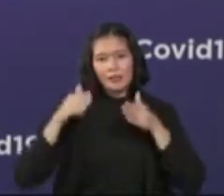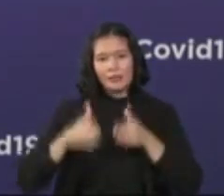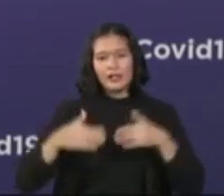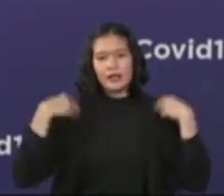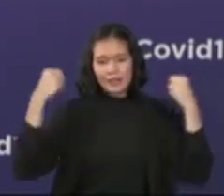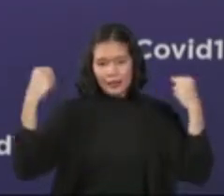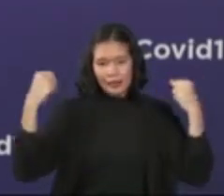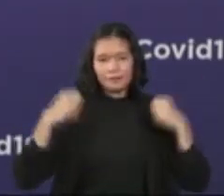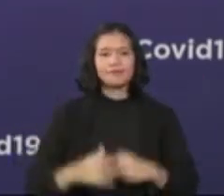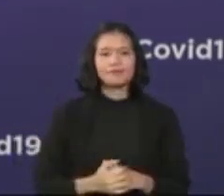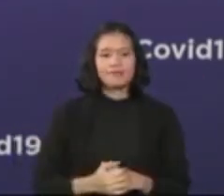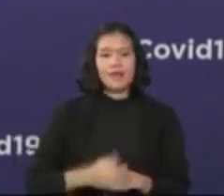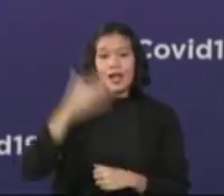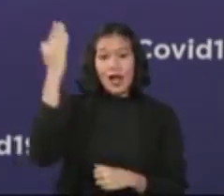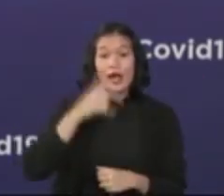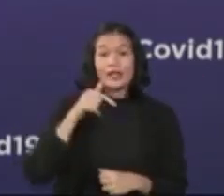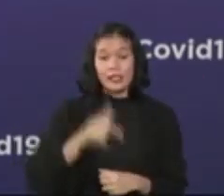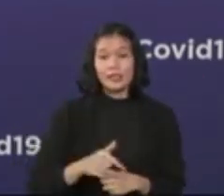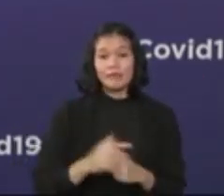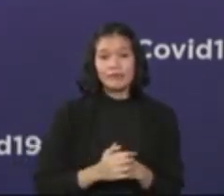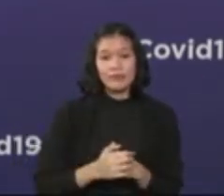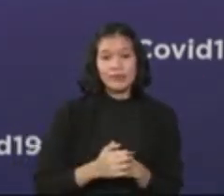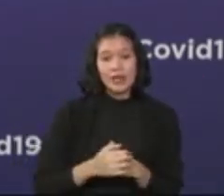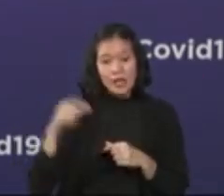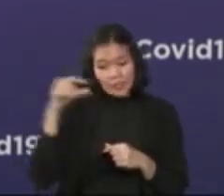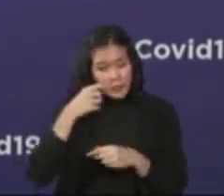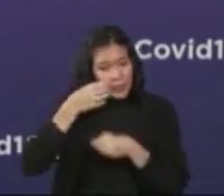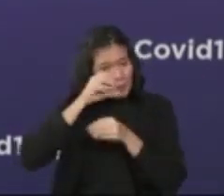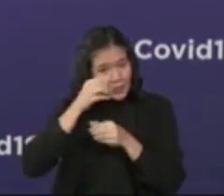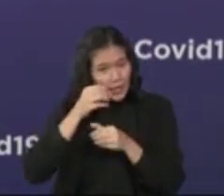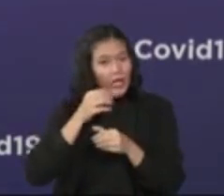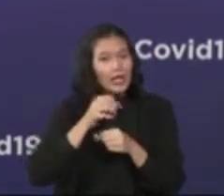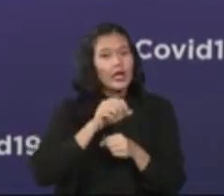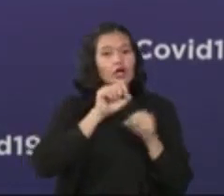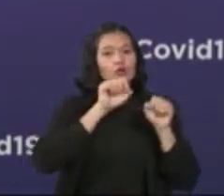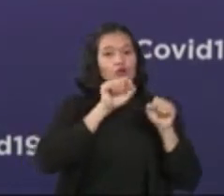tentunya. Hari ini kita telah melakukan pemeriksaan spesimen sebanyak